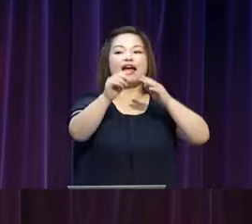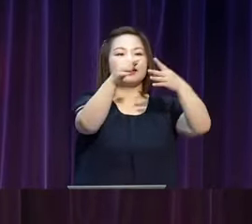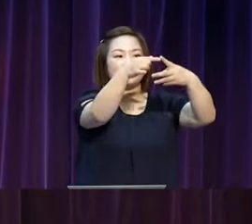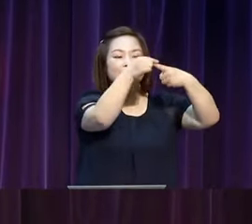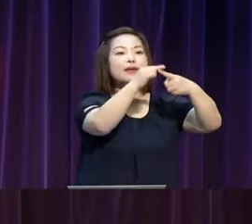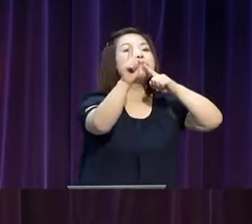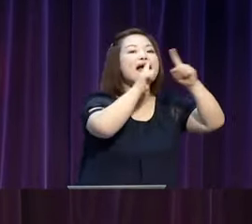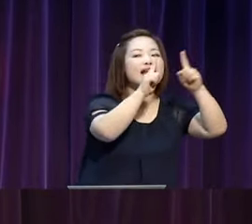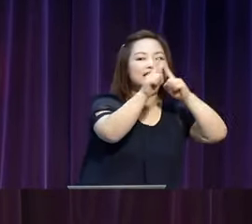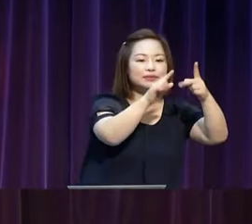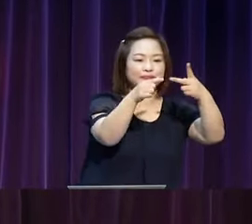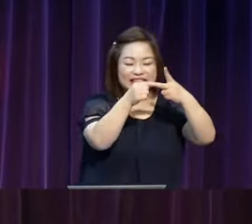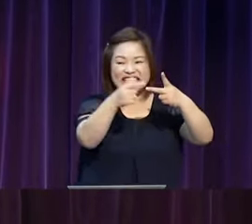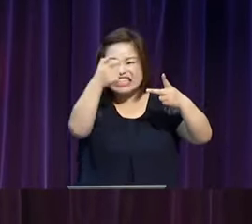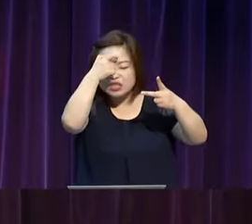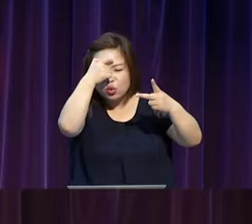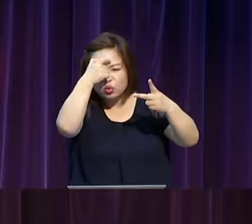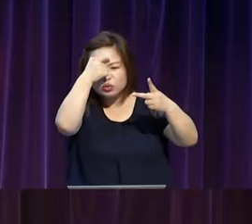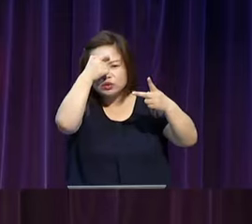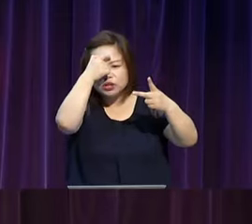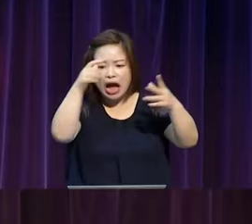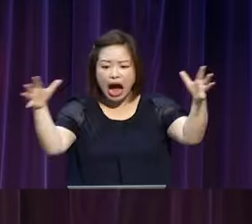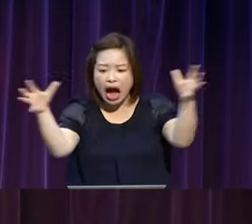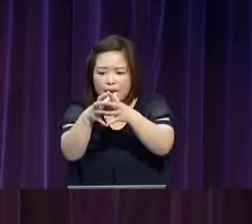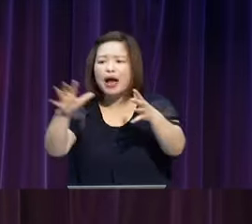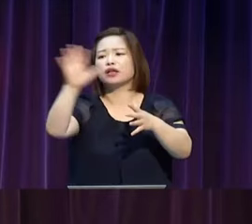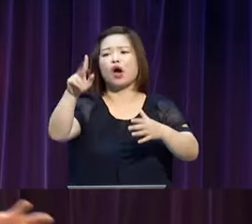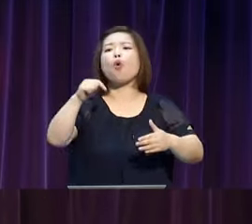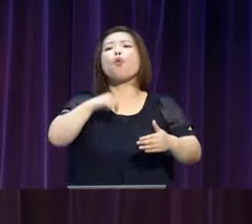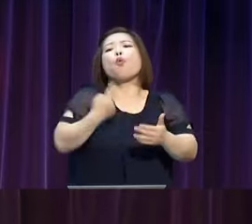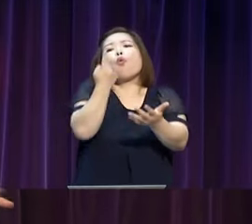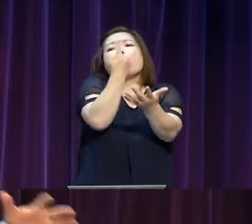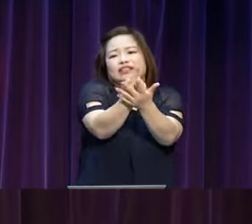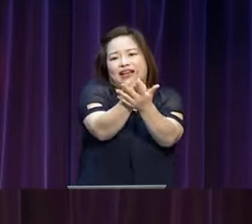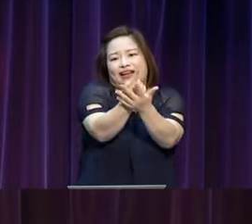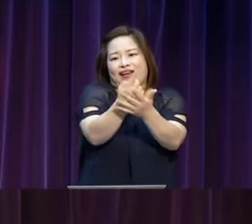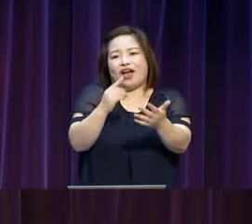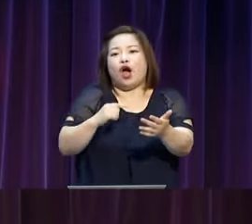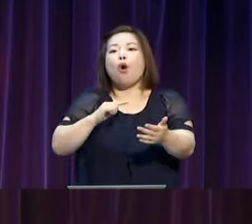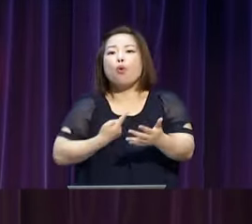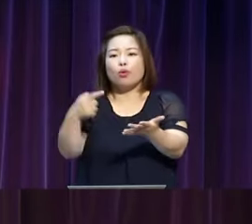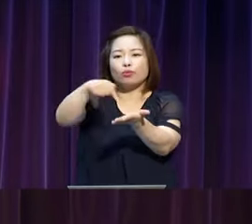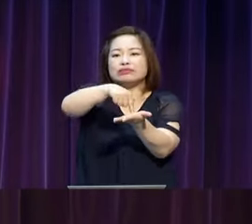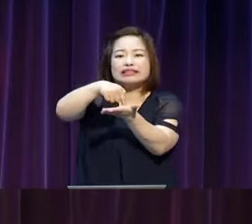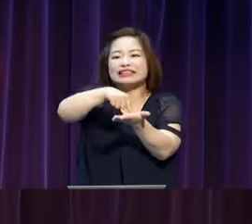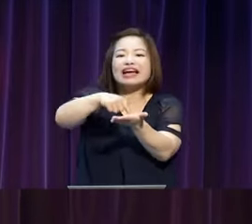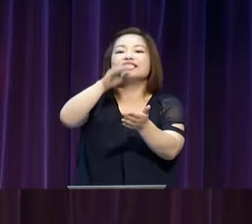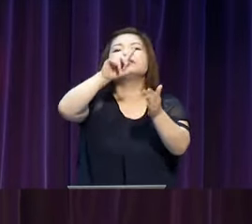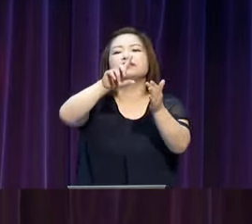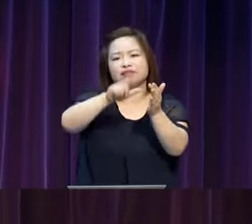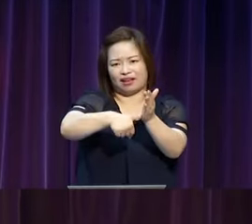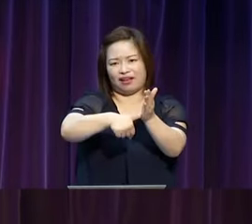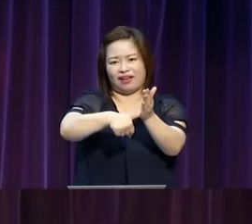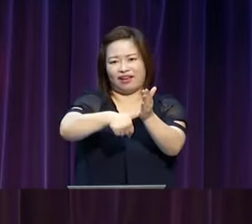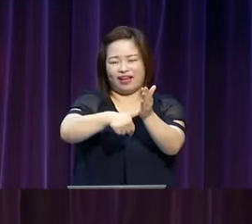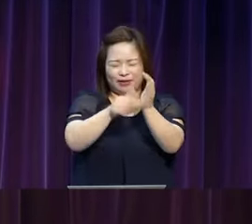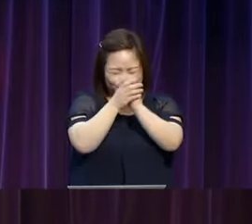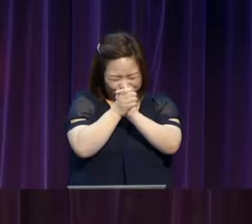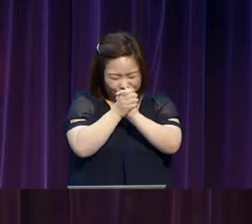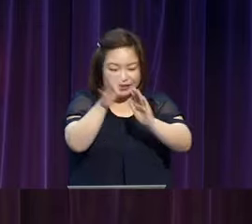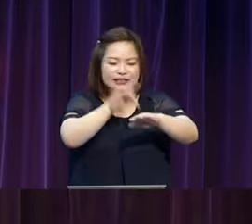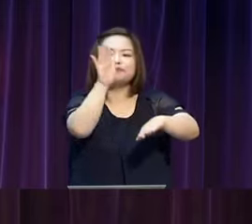거예요. 혼자 있을 때 잘해야 돼. 여럿이 있을 때 잘하는 게 아니라 혼자 있을 때 잘해야 되는